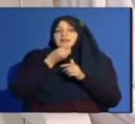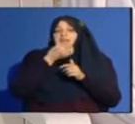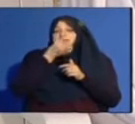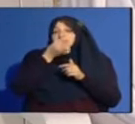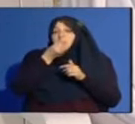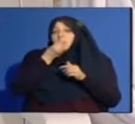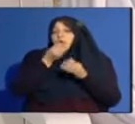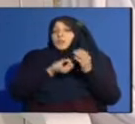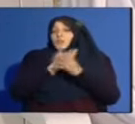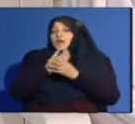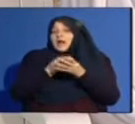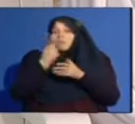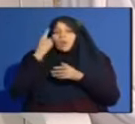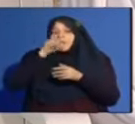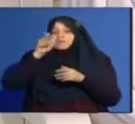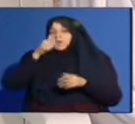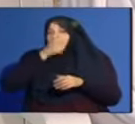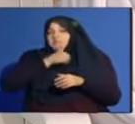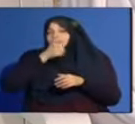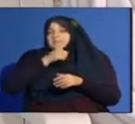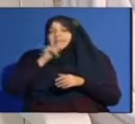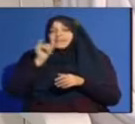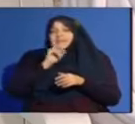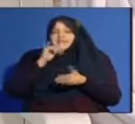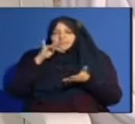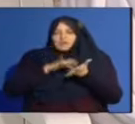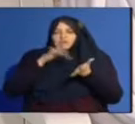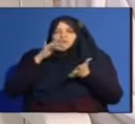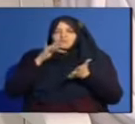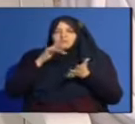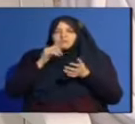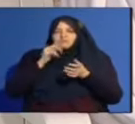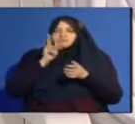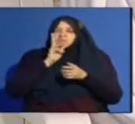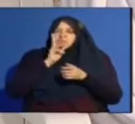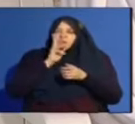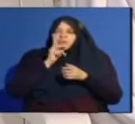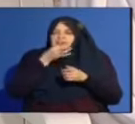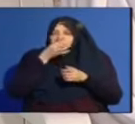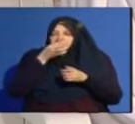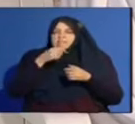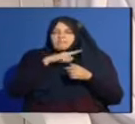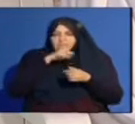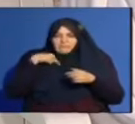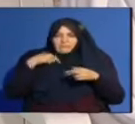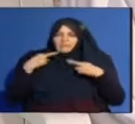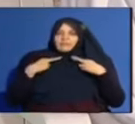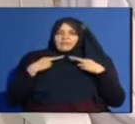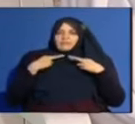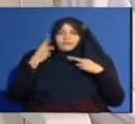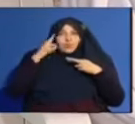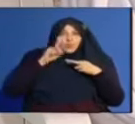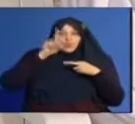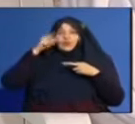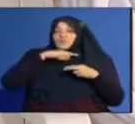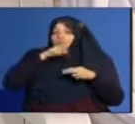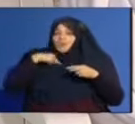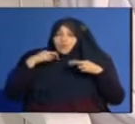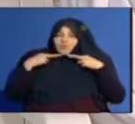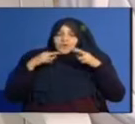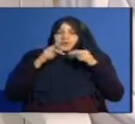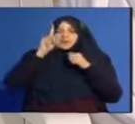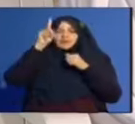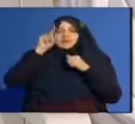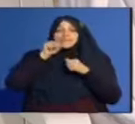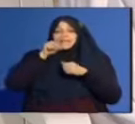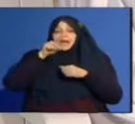الصابرين الذين إذا أصابتهم مصيبة قالوا إنا لله وإنا إليه راجعون. هكذا